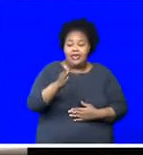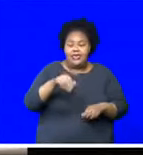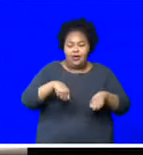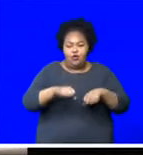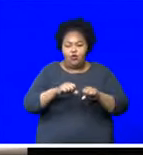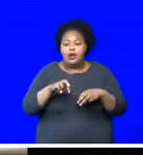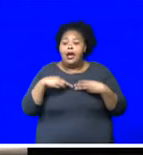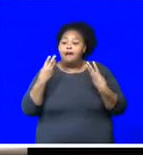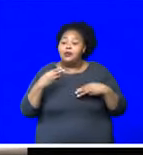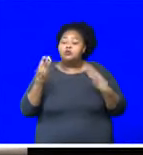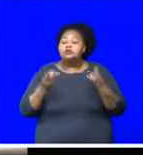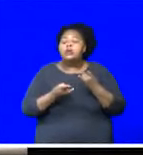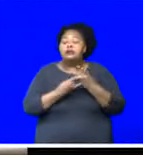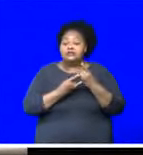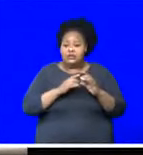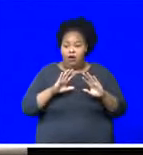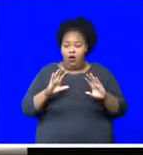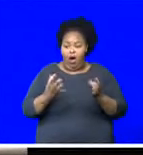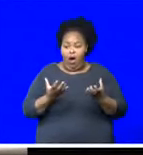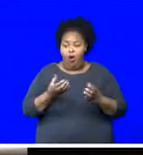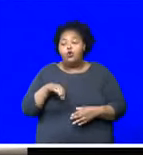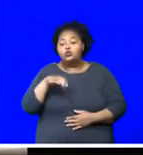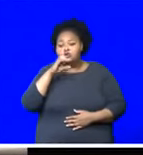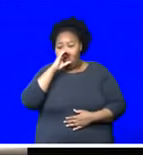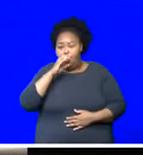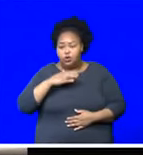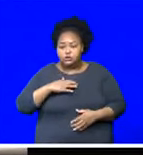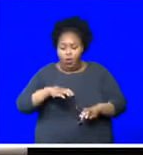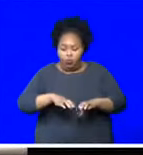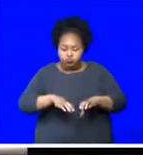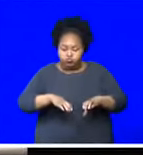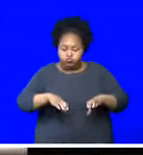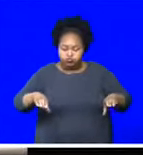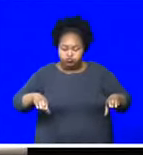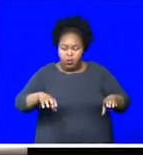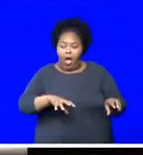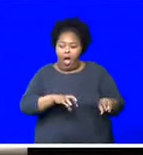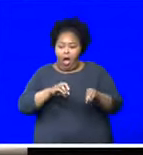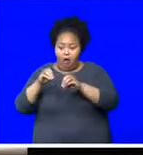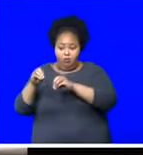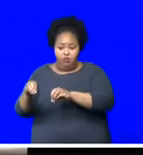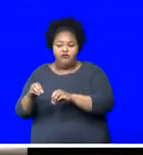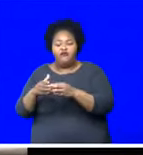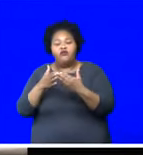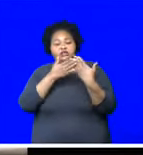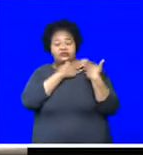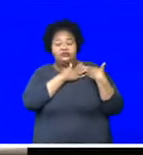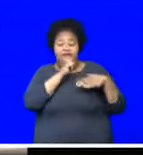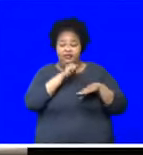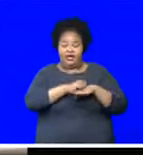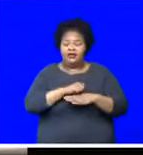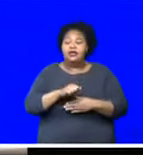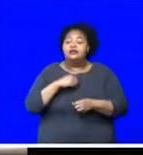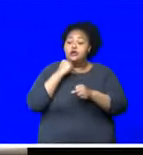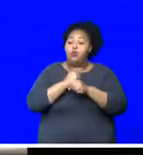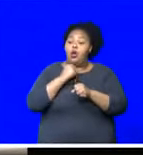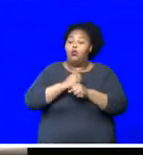kukhonakale selikhishwe leliphayiphi. Limbekwe ngendlela ledzide kuze ukuthi sizokhona ukuthi sithubeke sisebenza otherwise